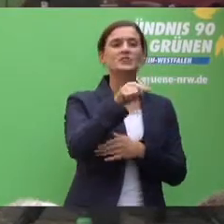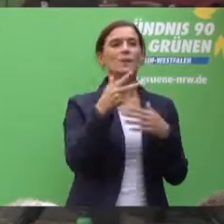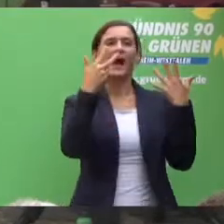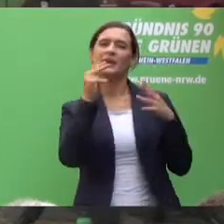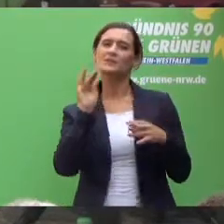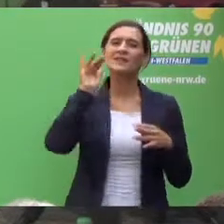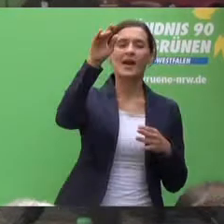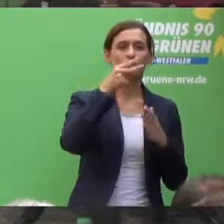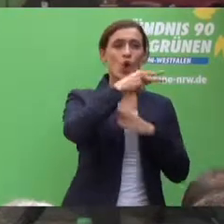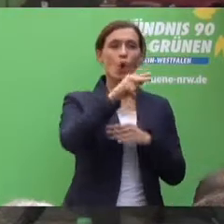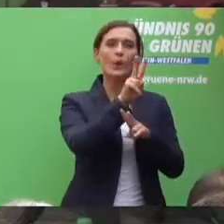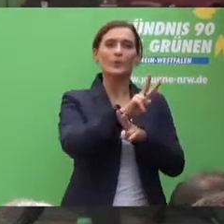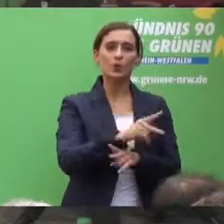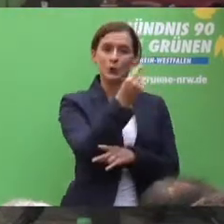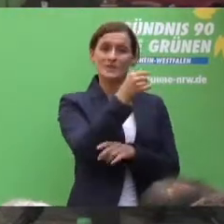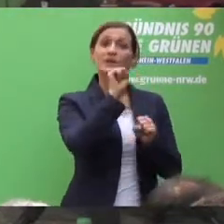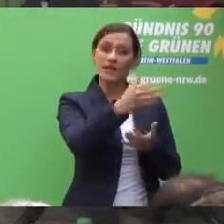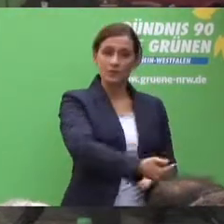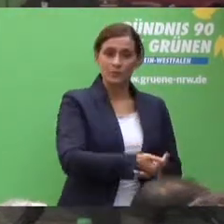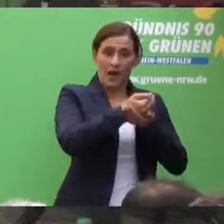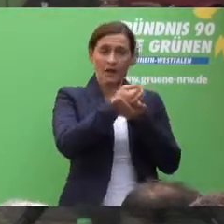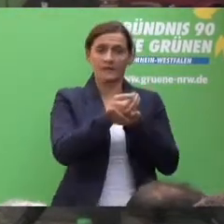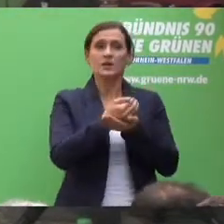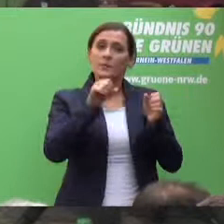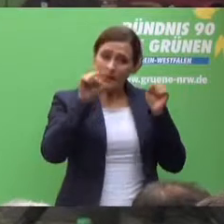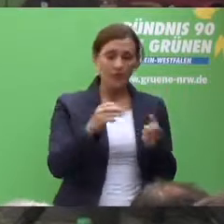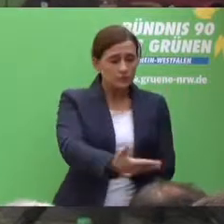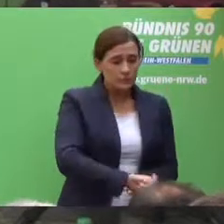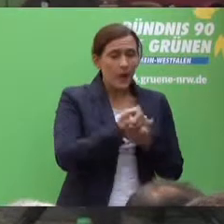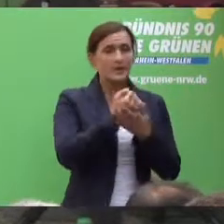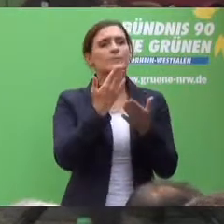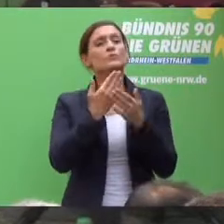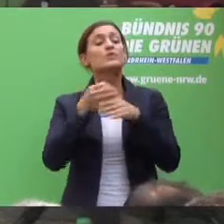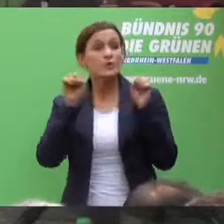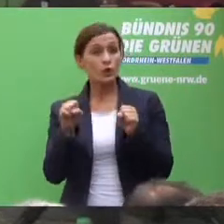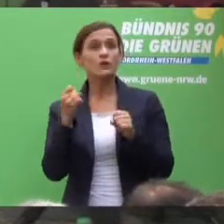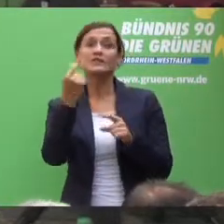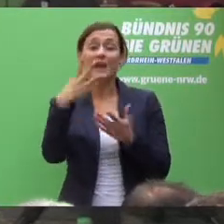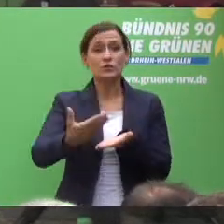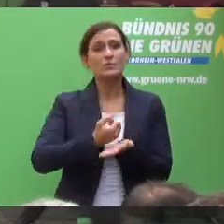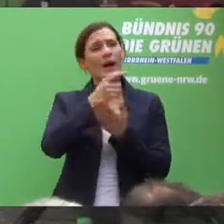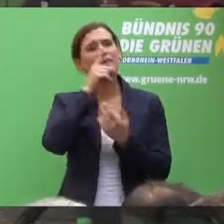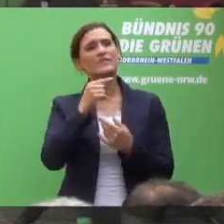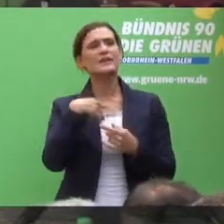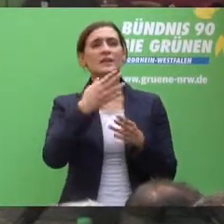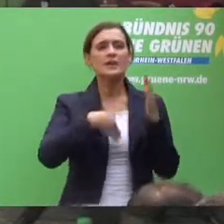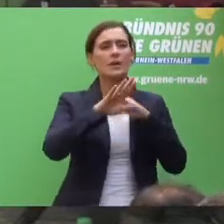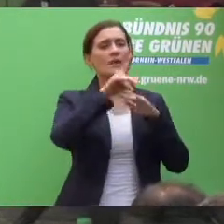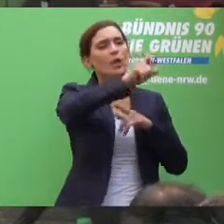Euro Betreuungsgeld. Wir können uns auch den Eurohawk sparen. Man spart Geld, wenn man weniger Menschen aufstocken